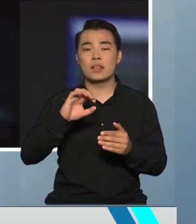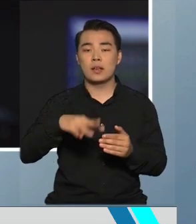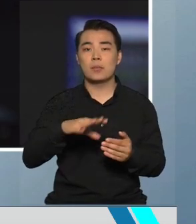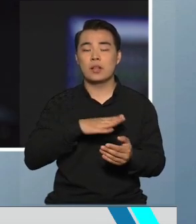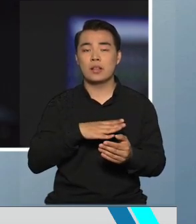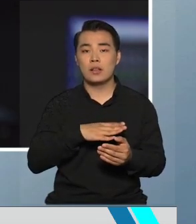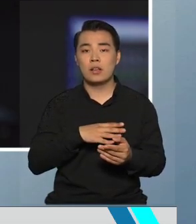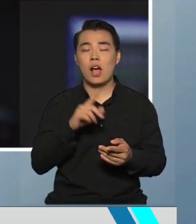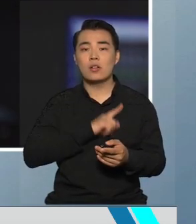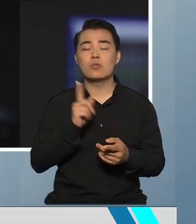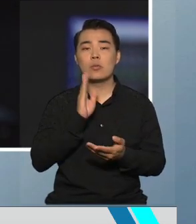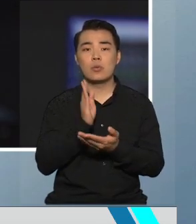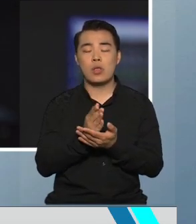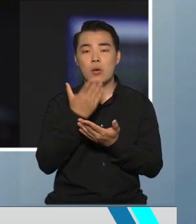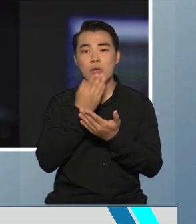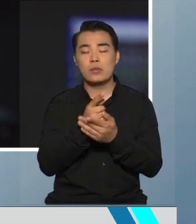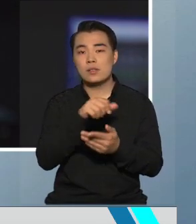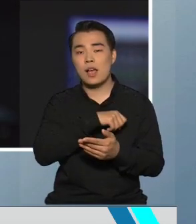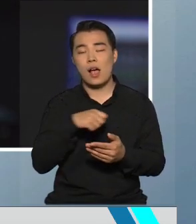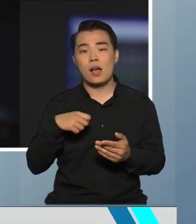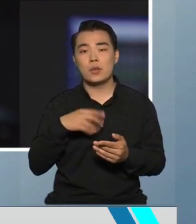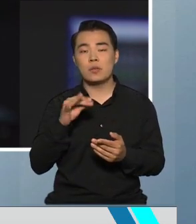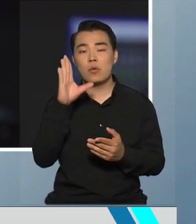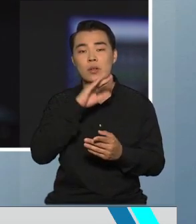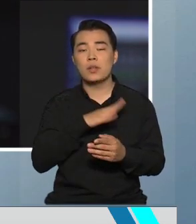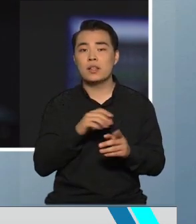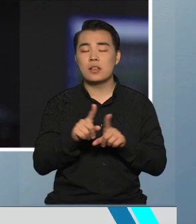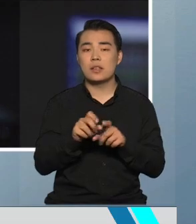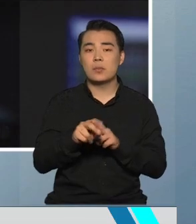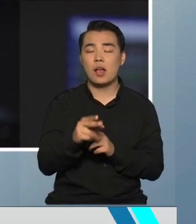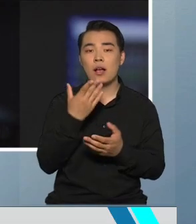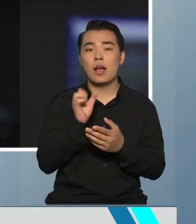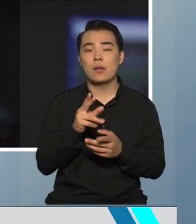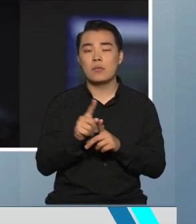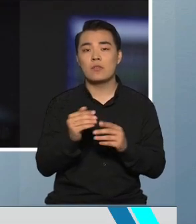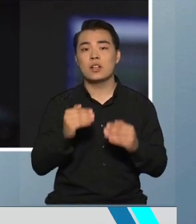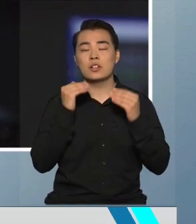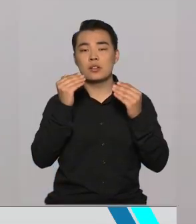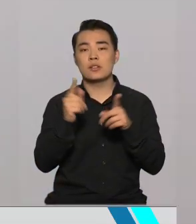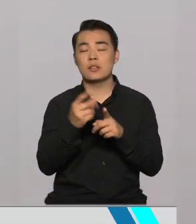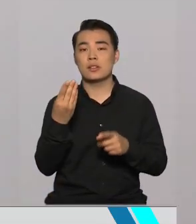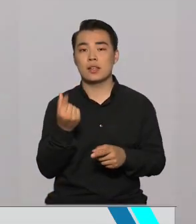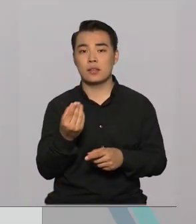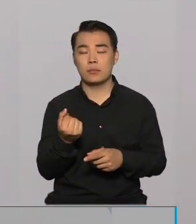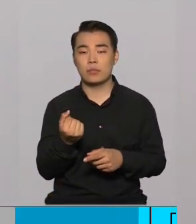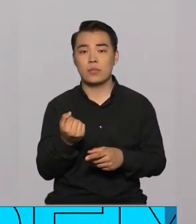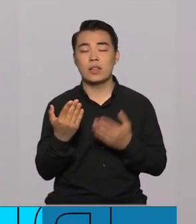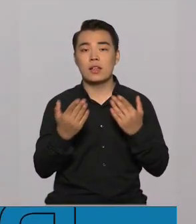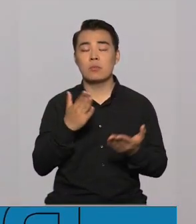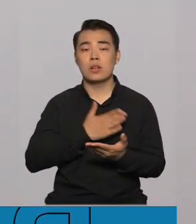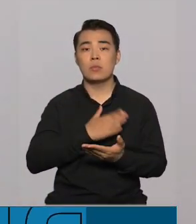произошел. Ожидаемо ли это было для вас и можно ли было избежать каким-то образом повышения предельных цен? Если мы